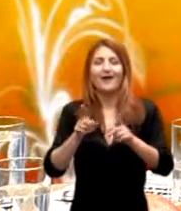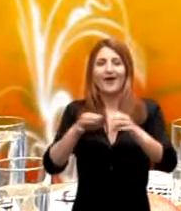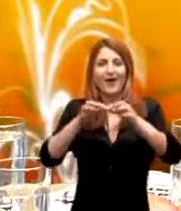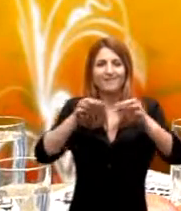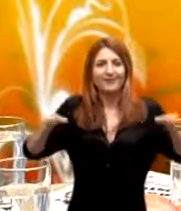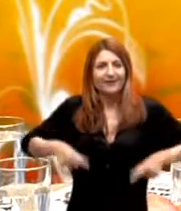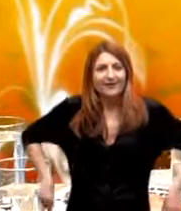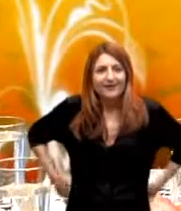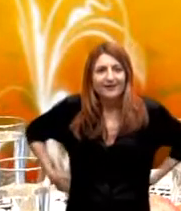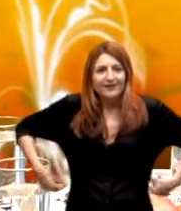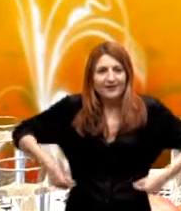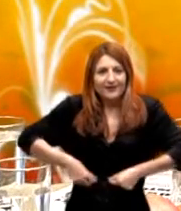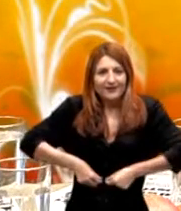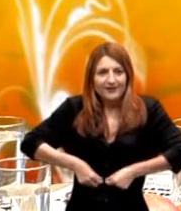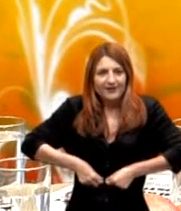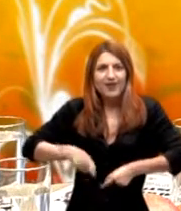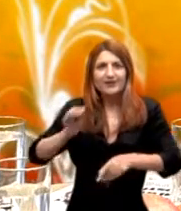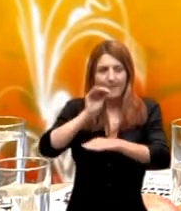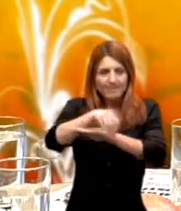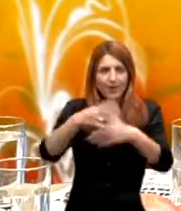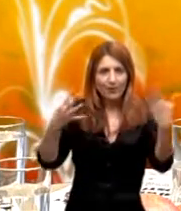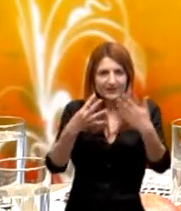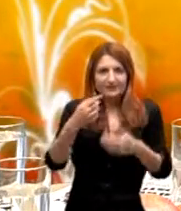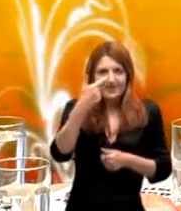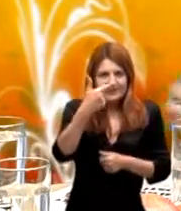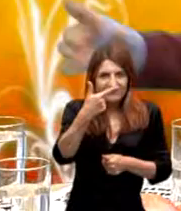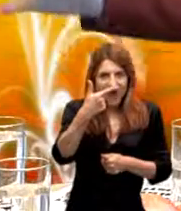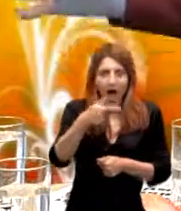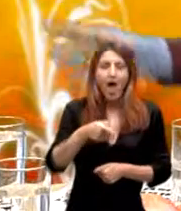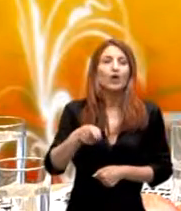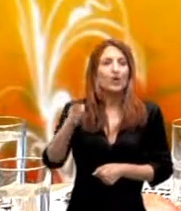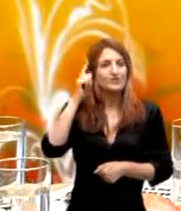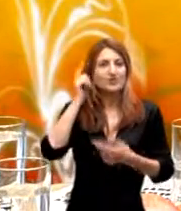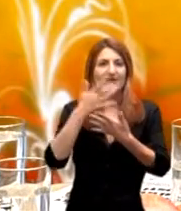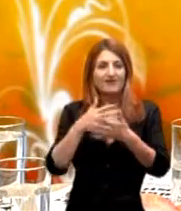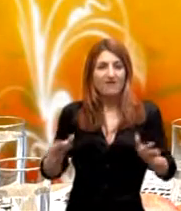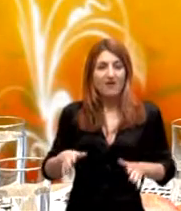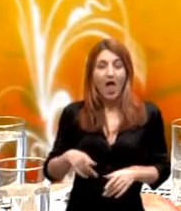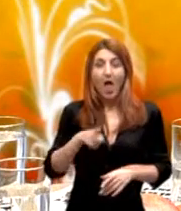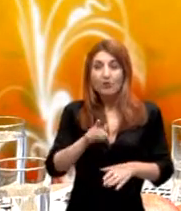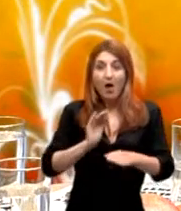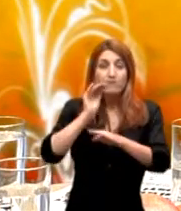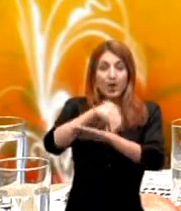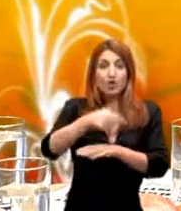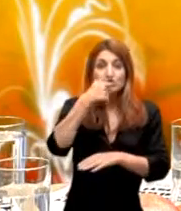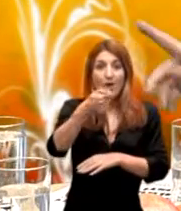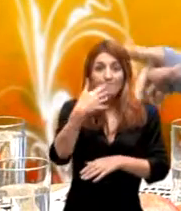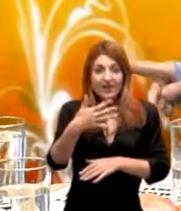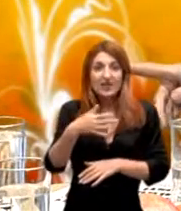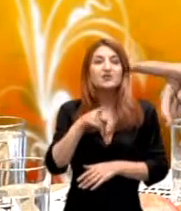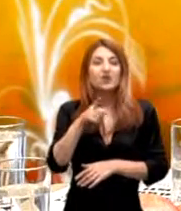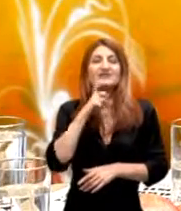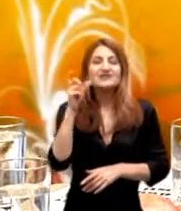92, a ja mislim da ste vi skorizili. Treba dva sa štukat, znate? Da, to je 150. To koliko ste teški, toliko ste